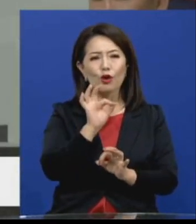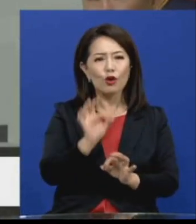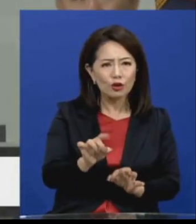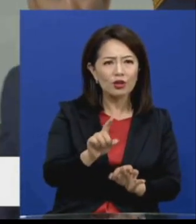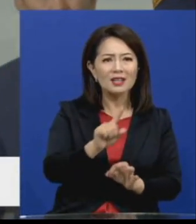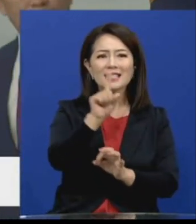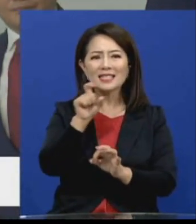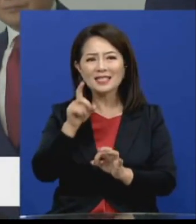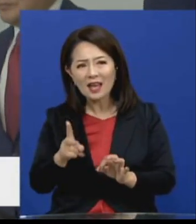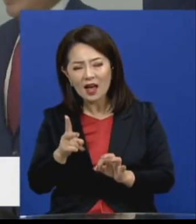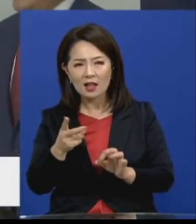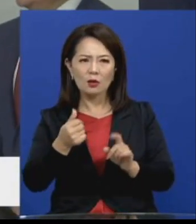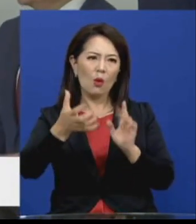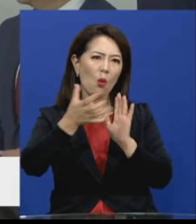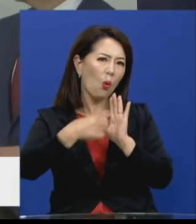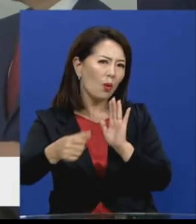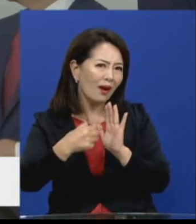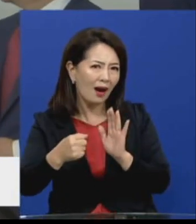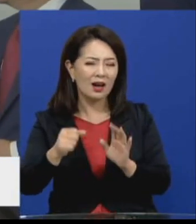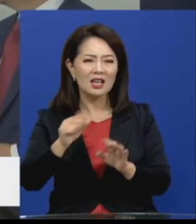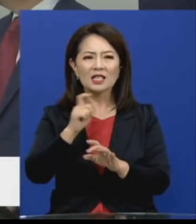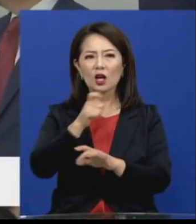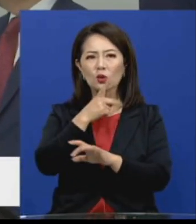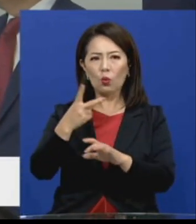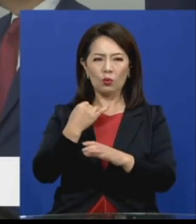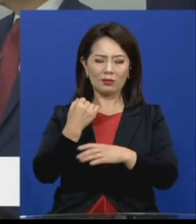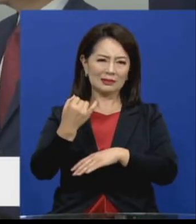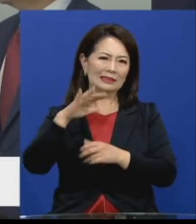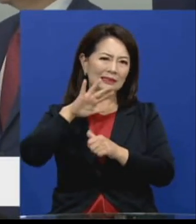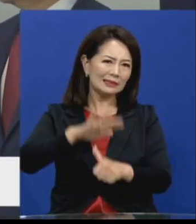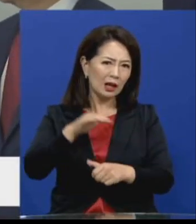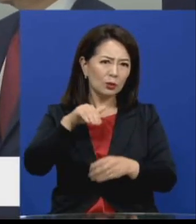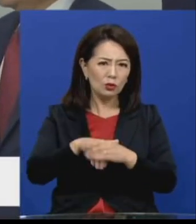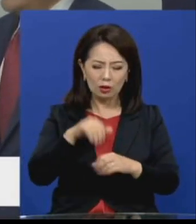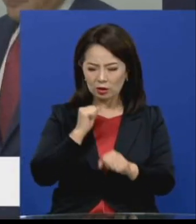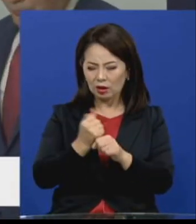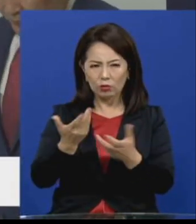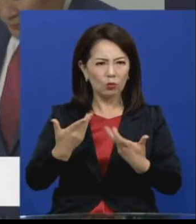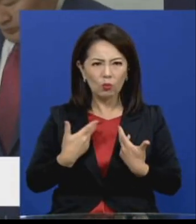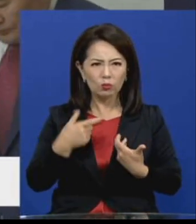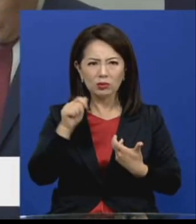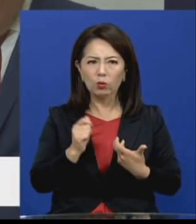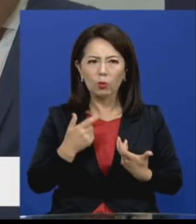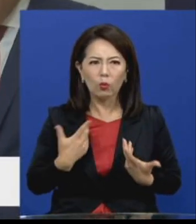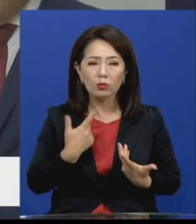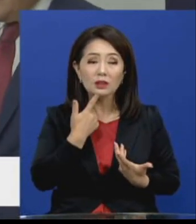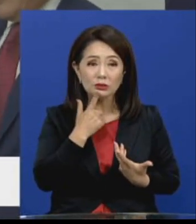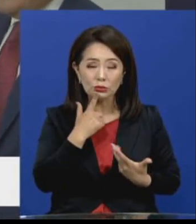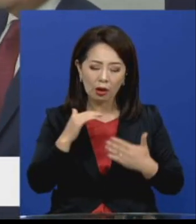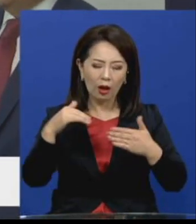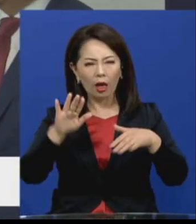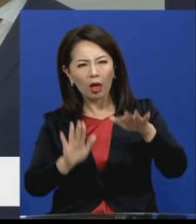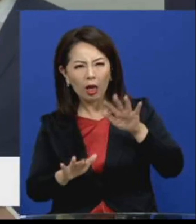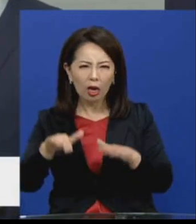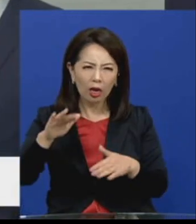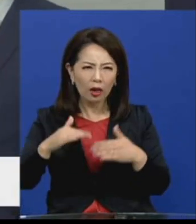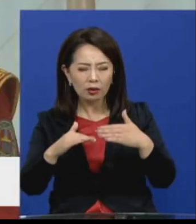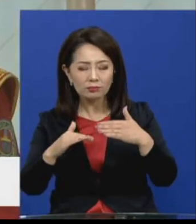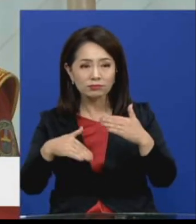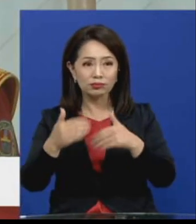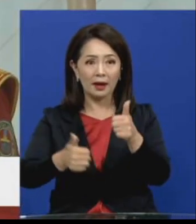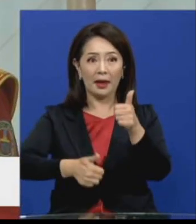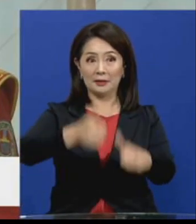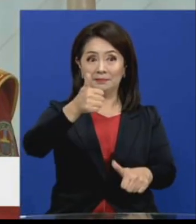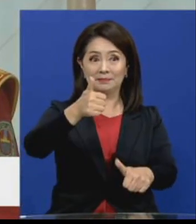хөрөнгөө хураалгаж, зээлийн хүүгийн дарамтанд орж ажилчдынхаа цалингч тавьж чадахгүй хүнд байдал үүсэж, унаж усаж, одоогийн амжилт